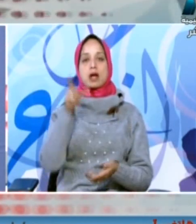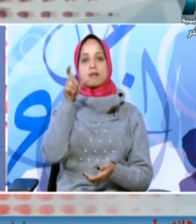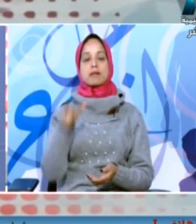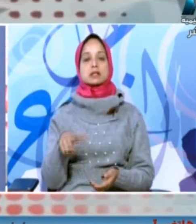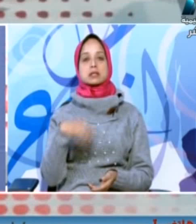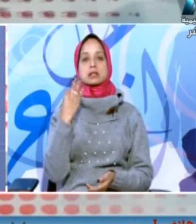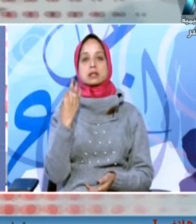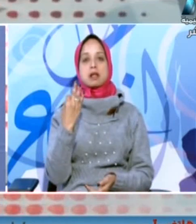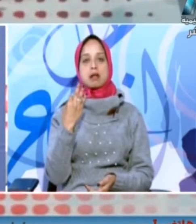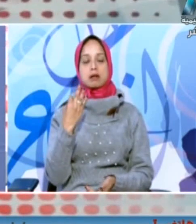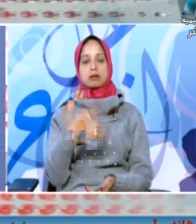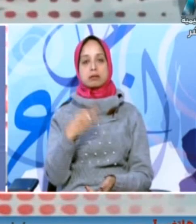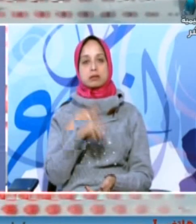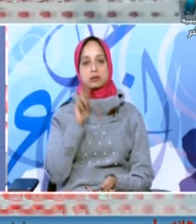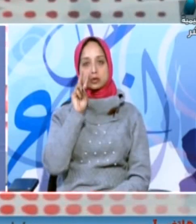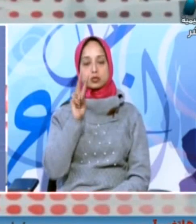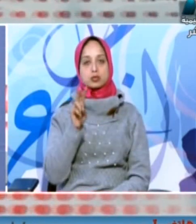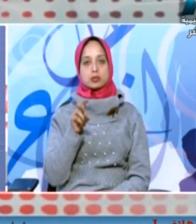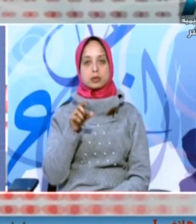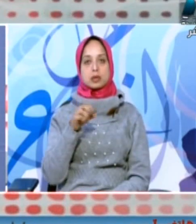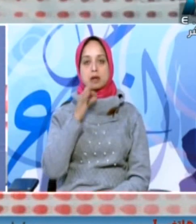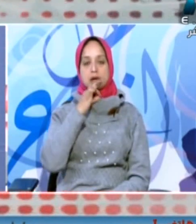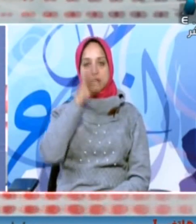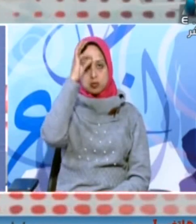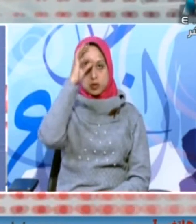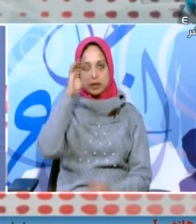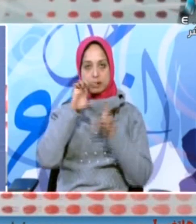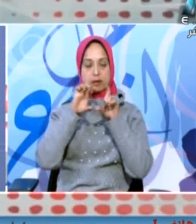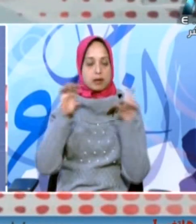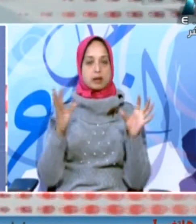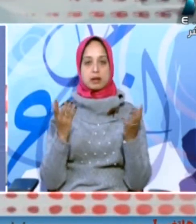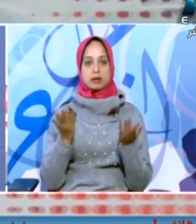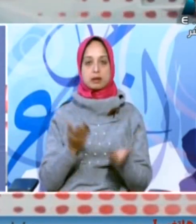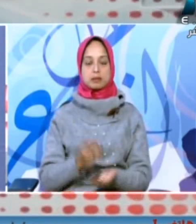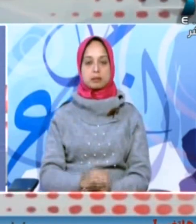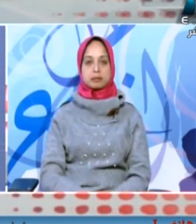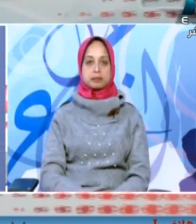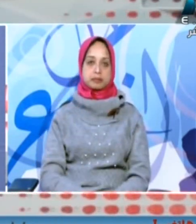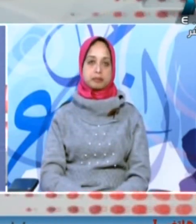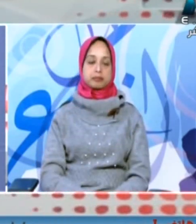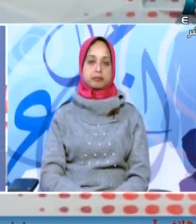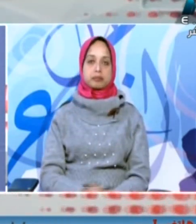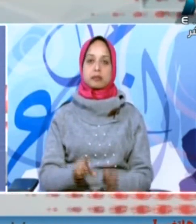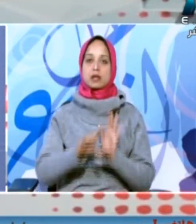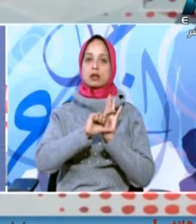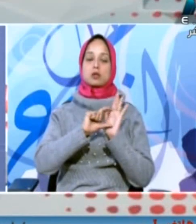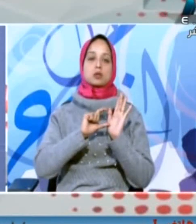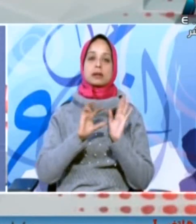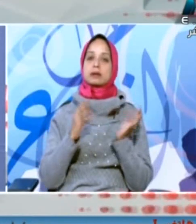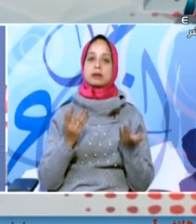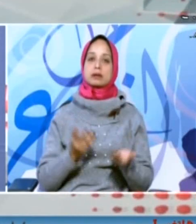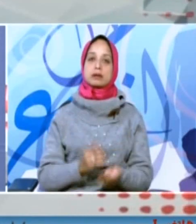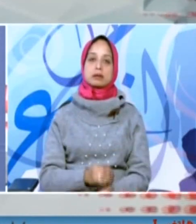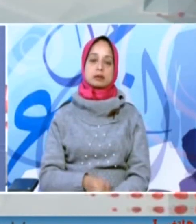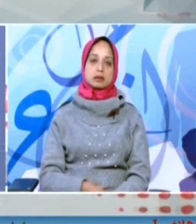عنوان الفصل الثالث يا محمود. عنوان الفصل الثالث. ماشي اجيبه. ماشي بسرعه